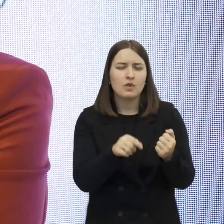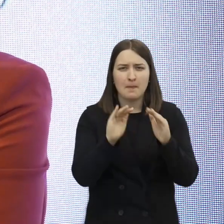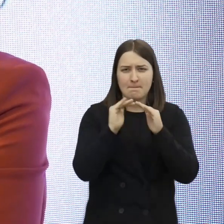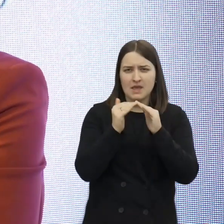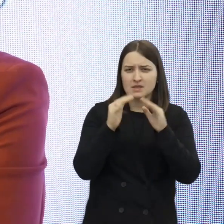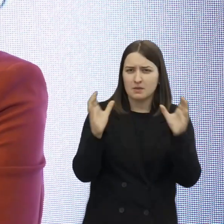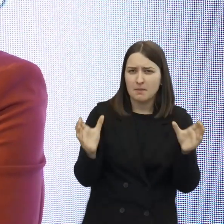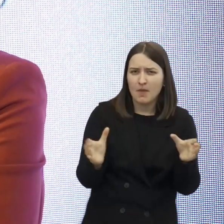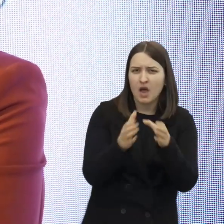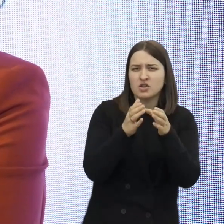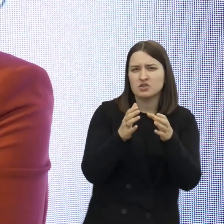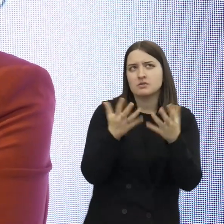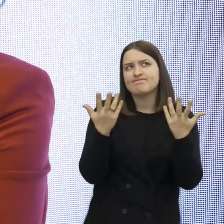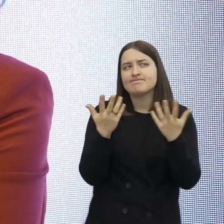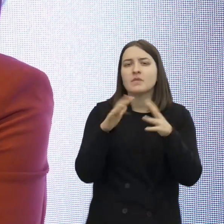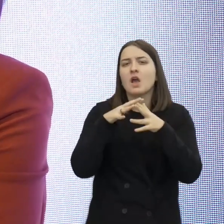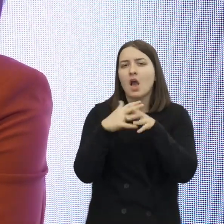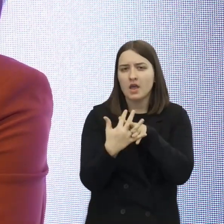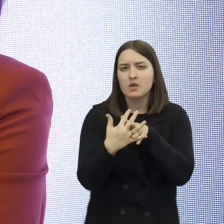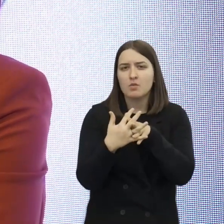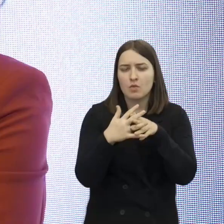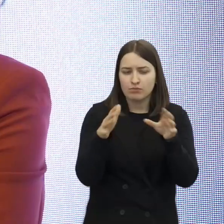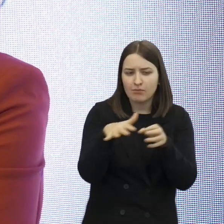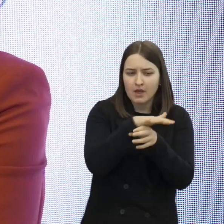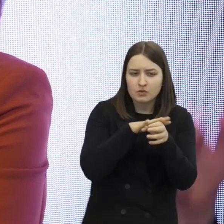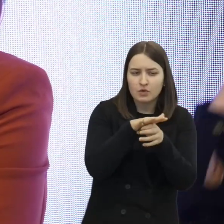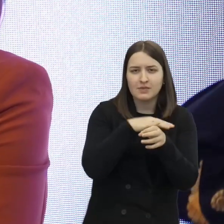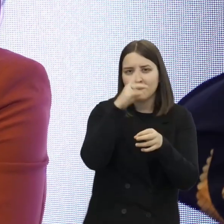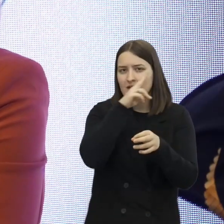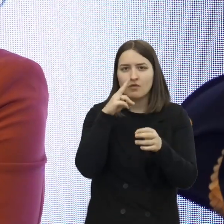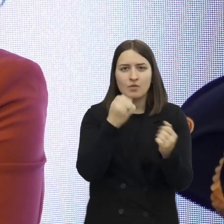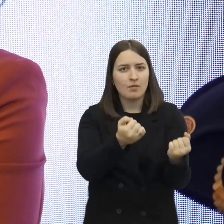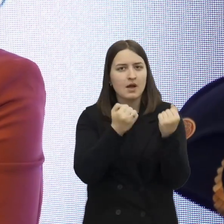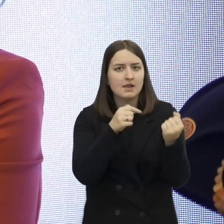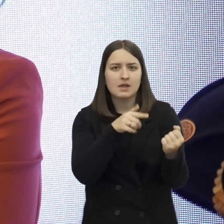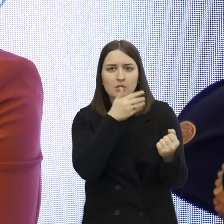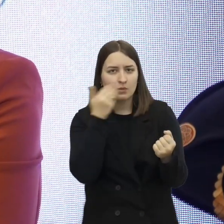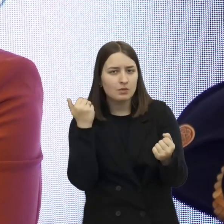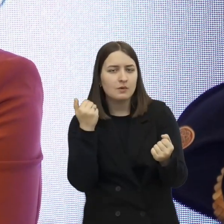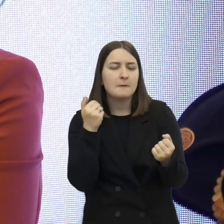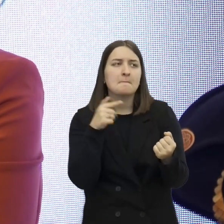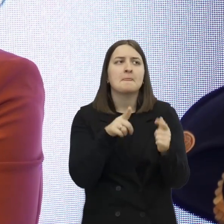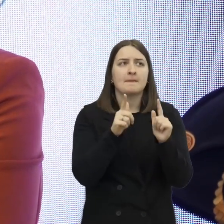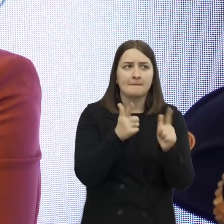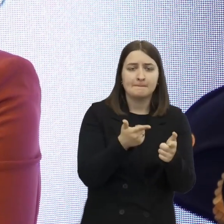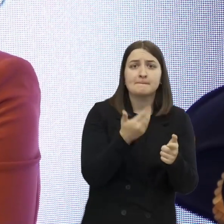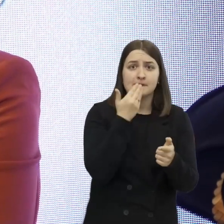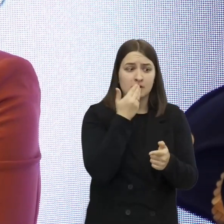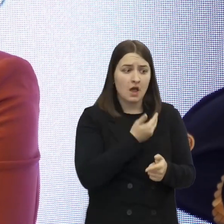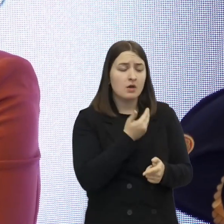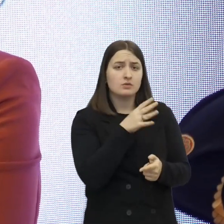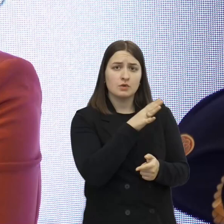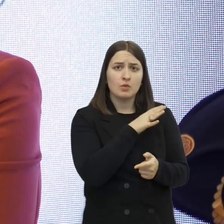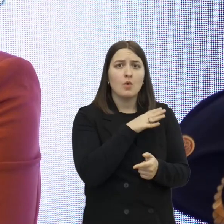miestelio, kaimo iš tikrųjų bendruomenėje, neturi tėvų palaikymo ir kuri teiraujasi, o ką